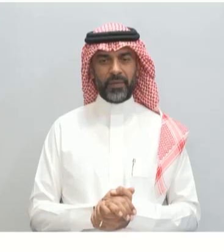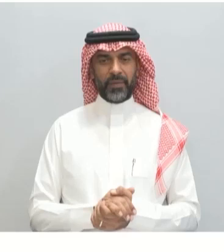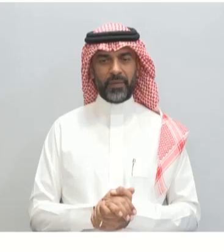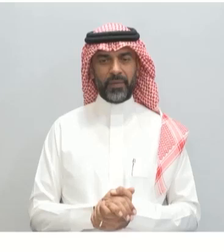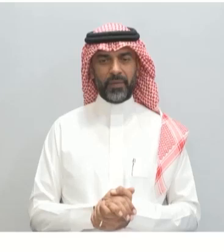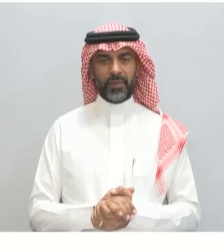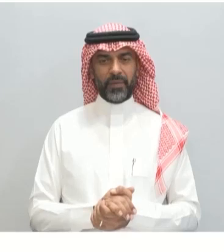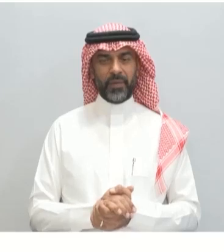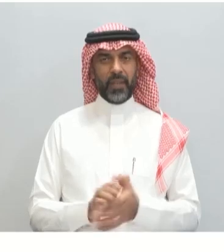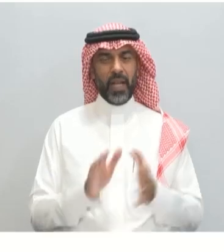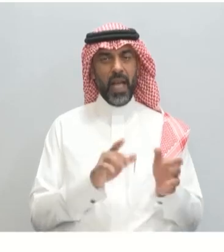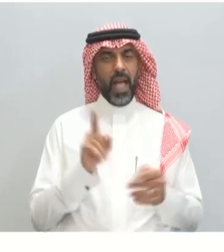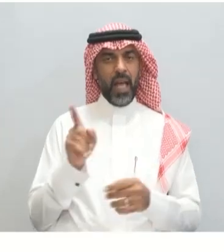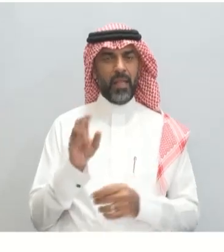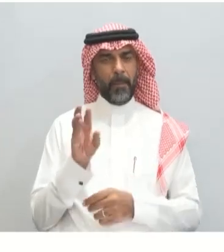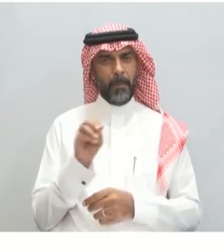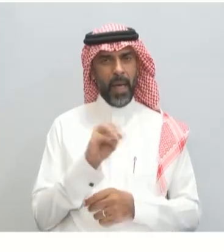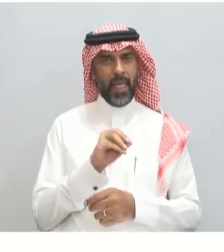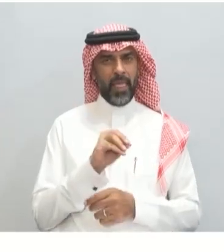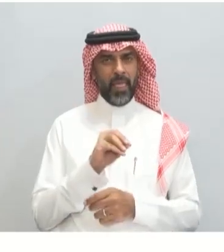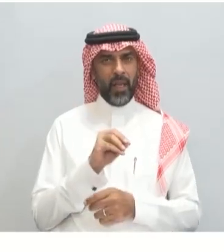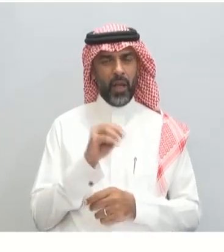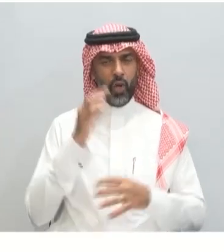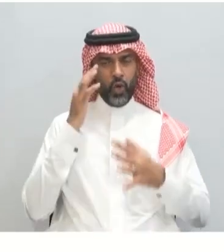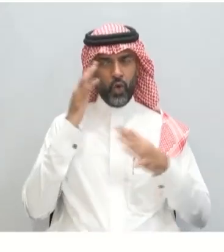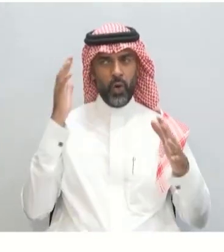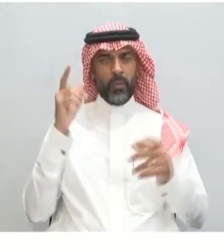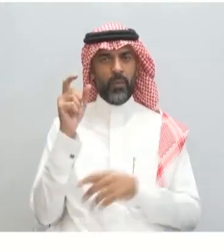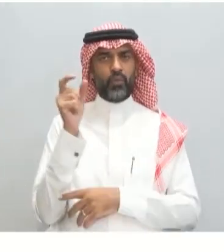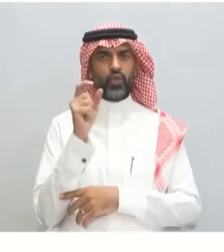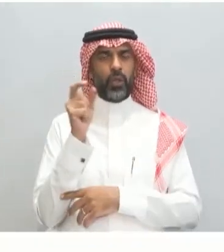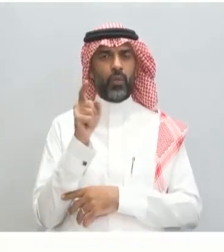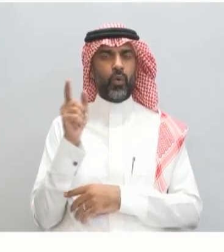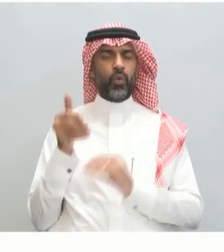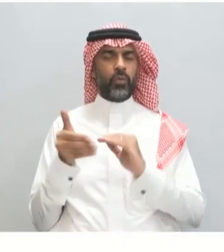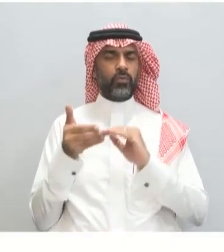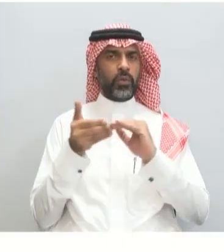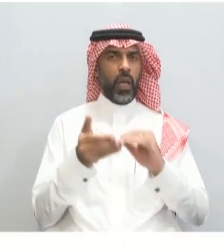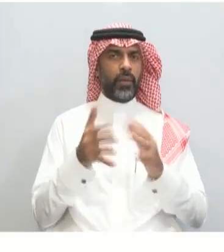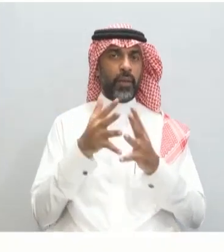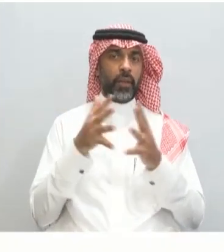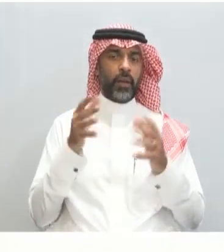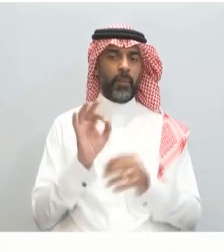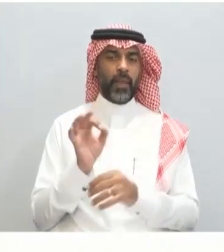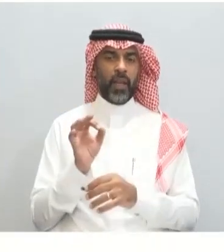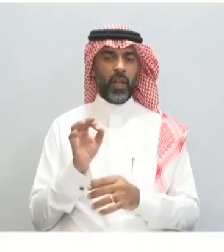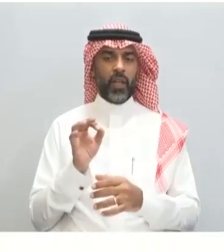وتقدمه ابنائي هذه بعض العلوم التي ذكرناها وكان للمسلم اسهام فيها